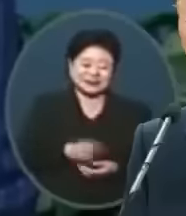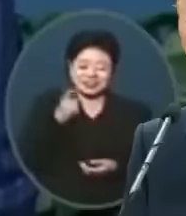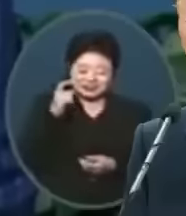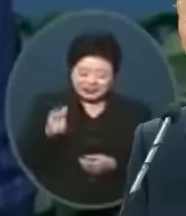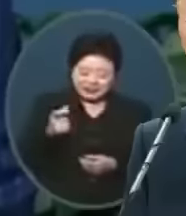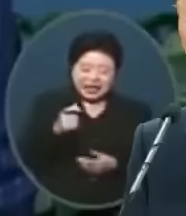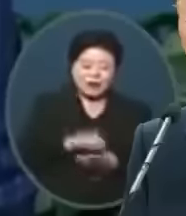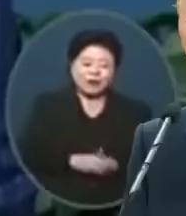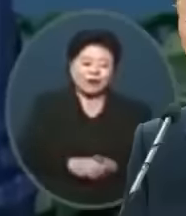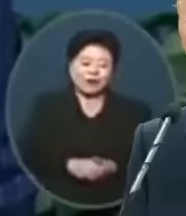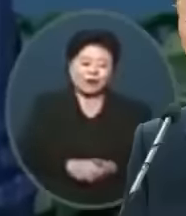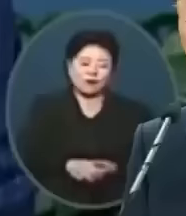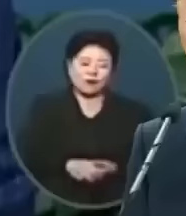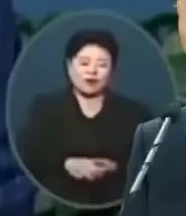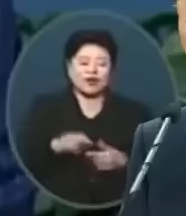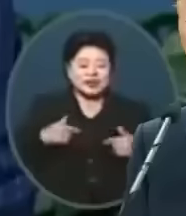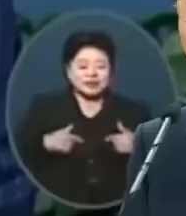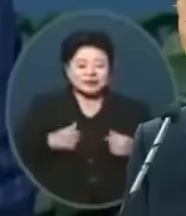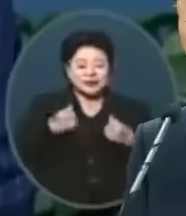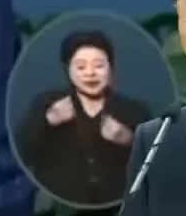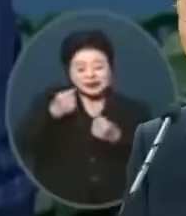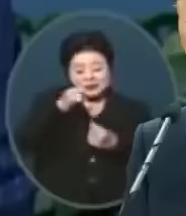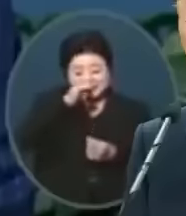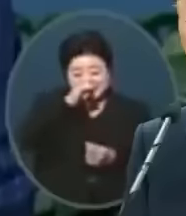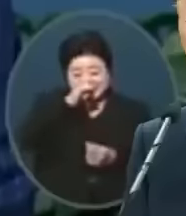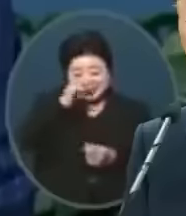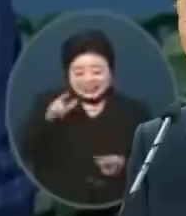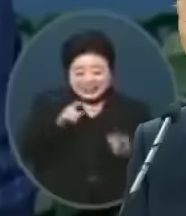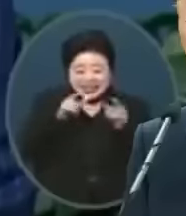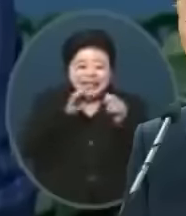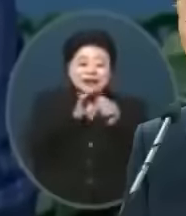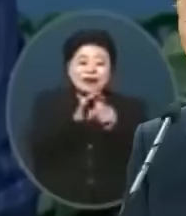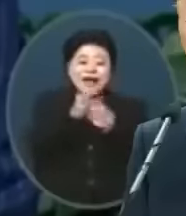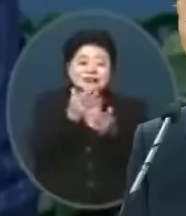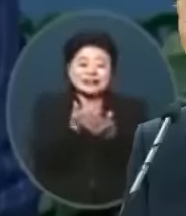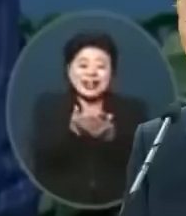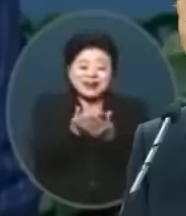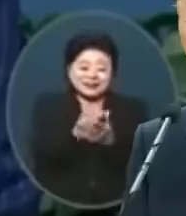튼튼하고 기쁘고 힘있게 하루를 살게 해주시옵소서.